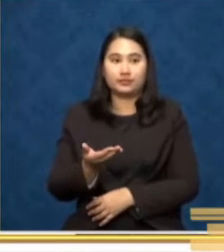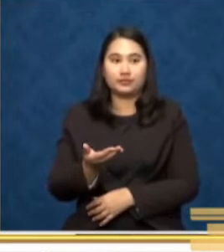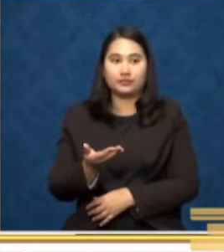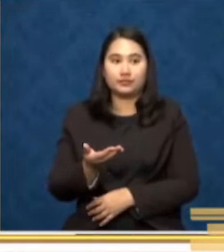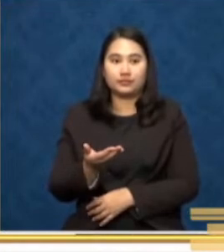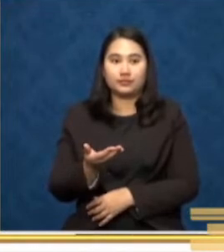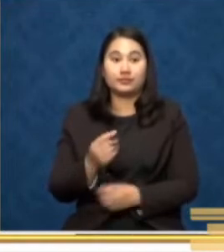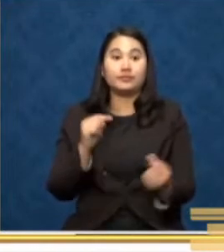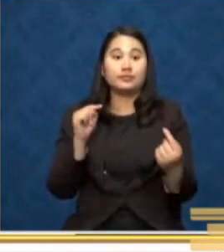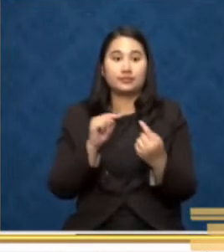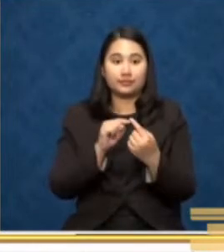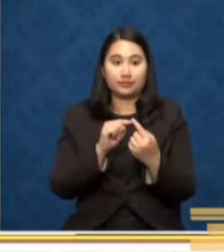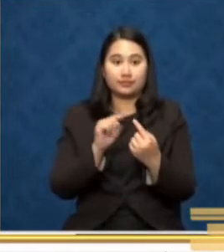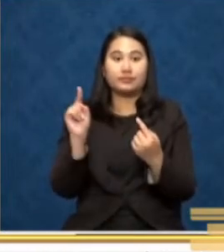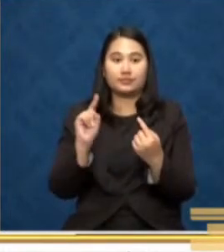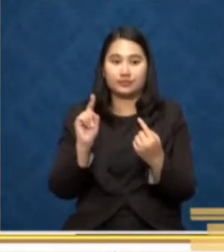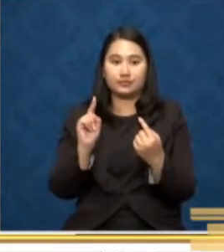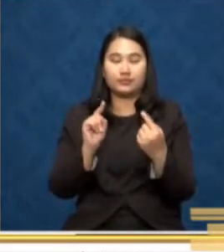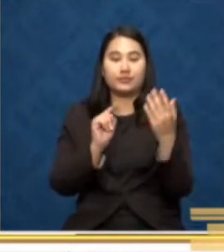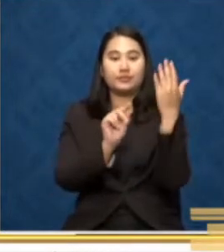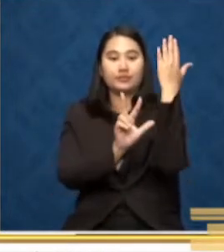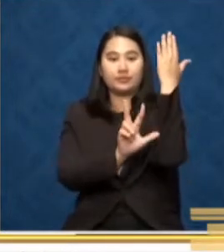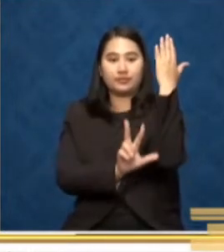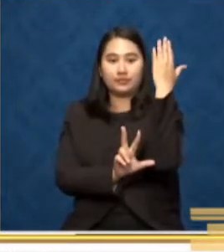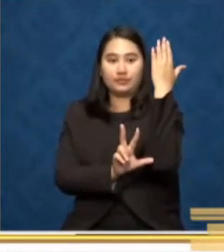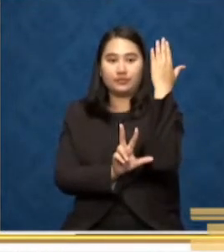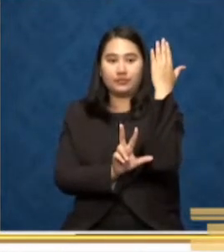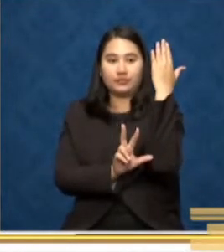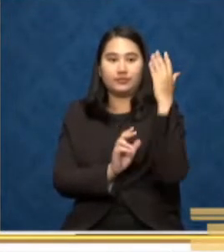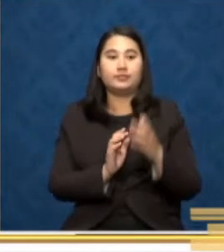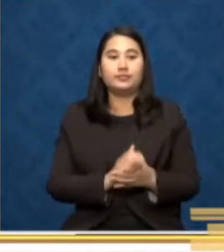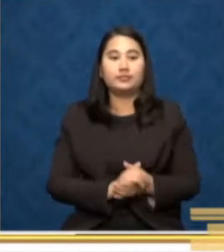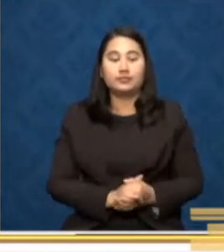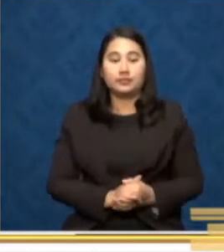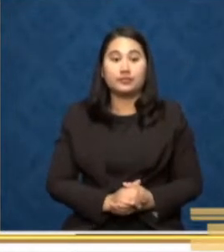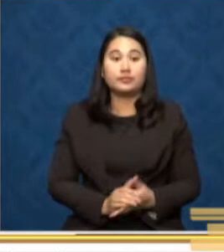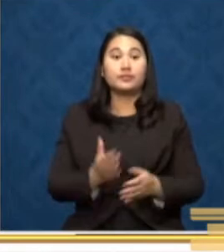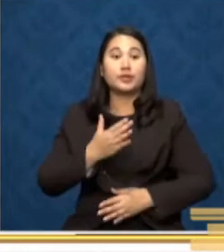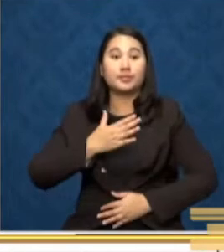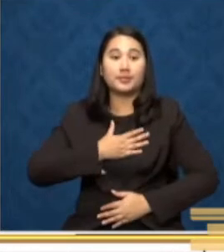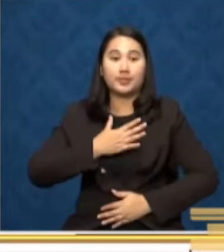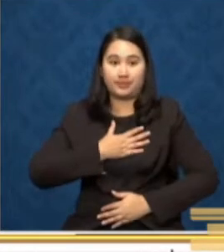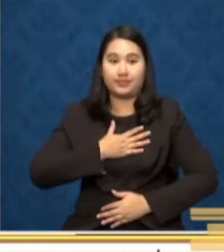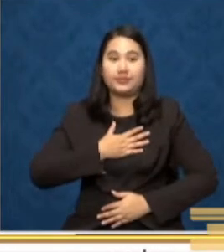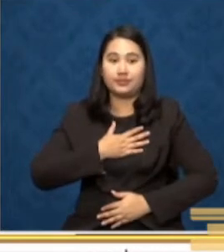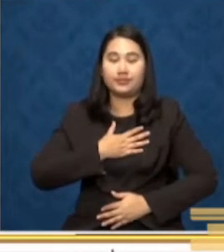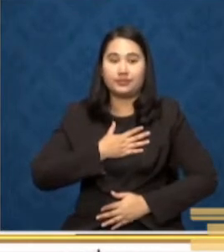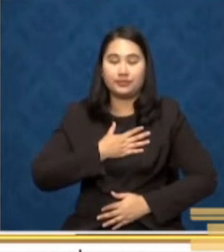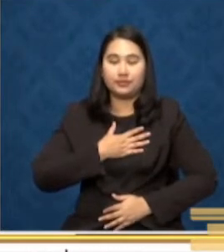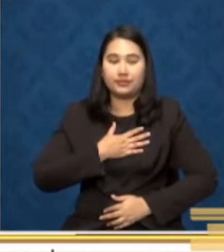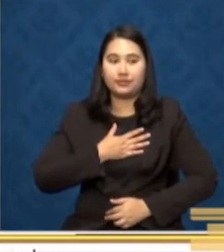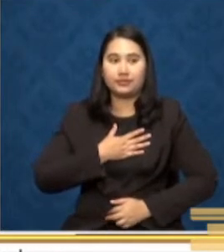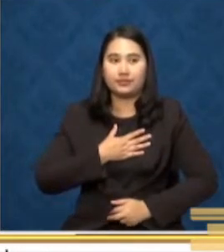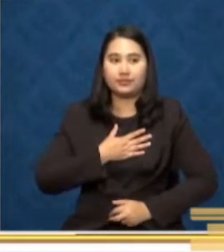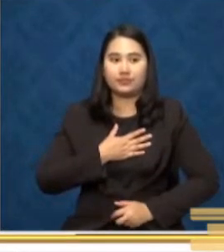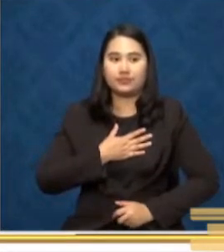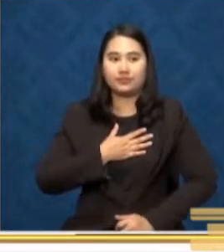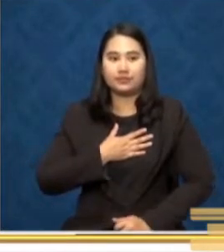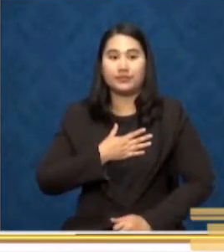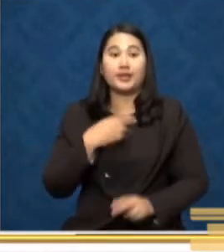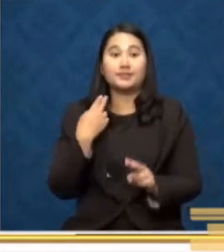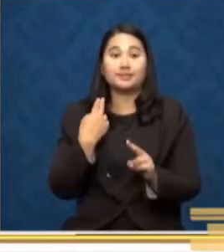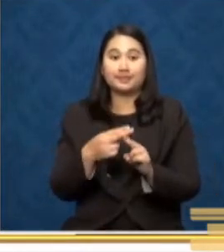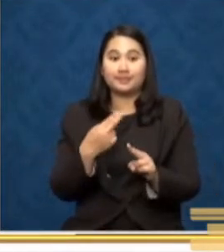ยิ่งในเขตพื้นที่3จังหวัดชายแดนภาคใต้ผมเองเป็นคนหนึ่งครับที่เข้า